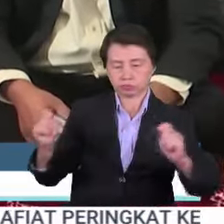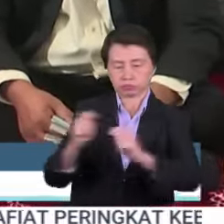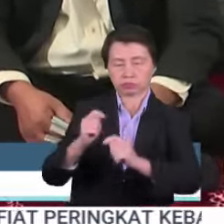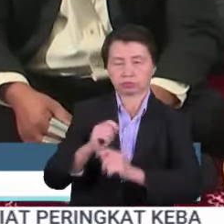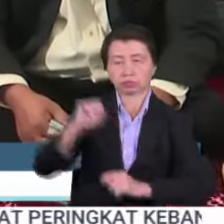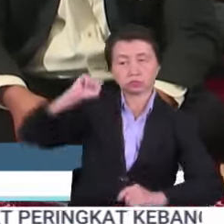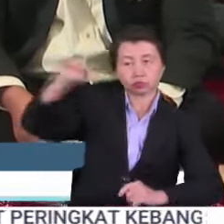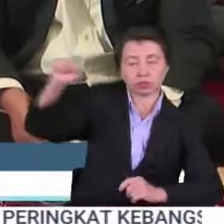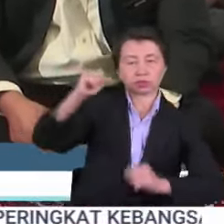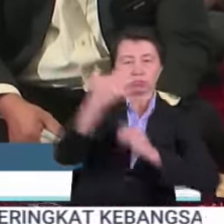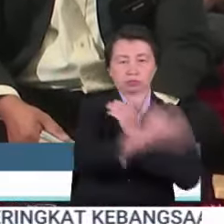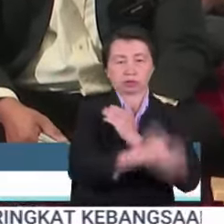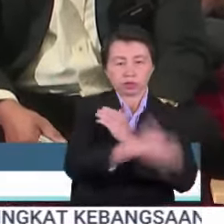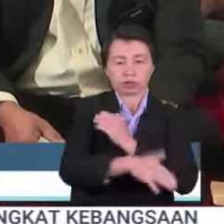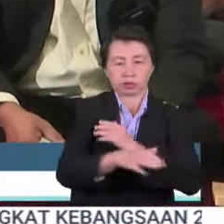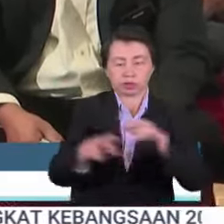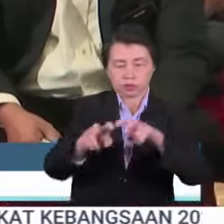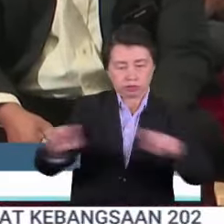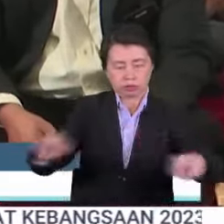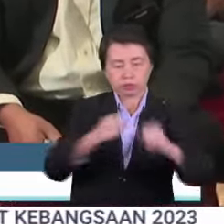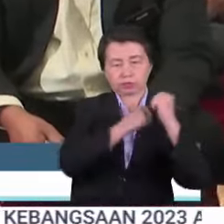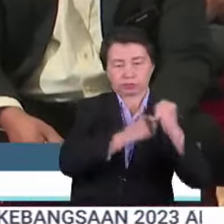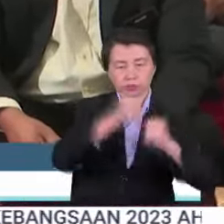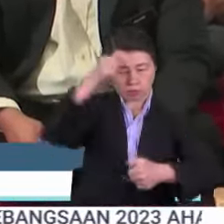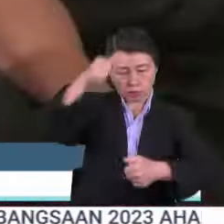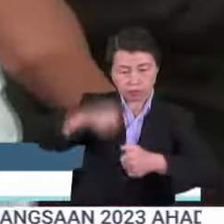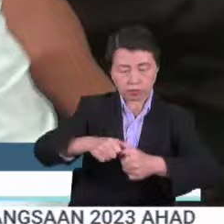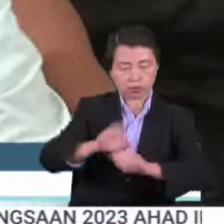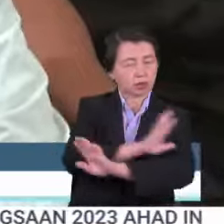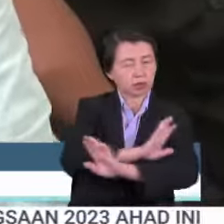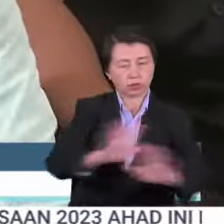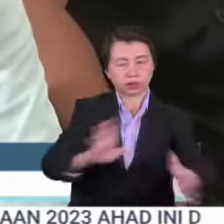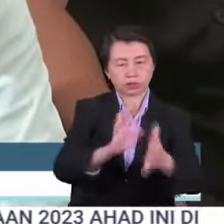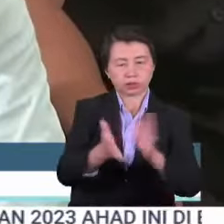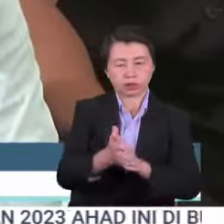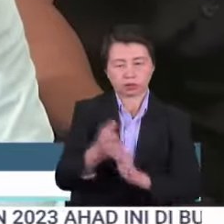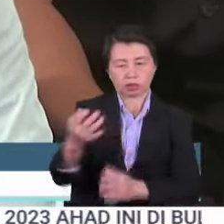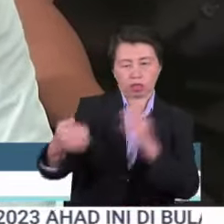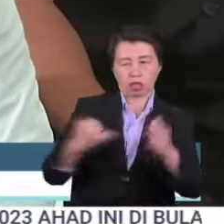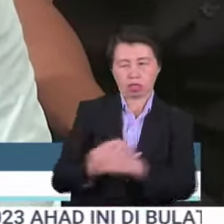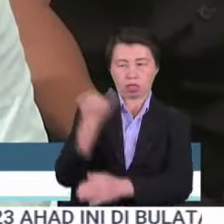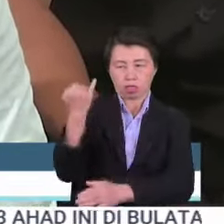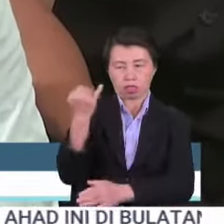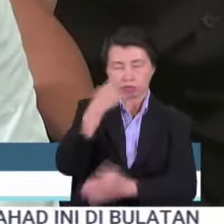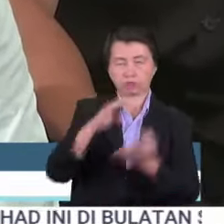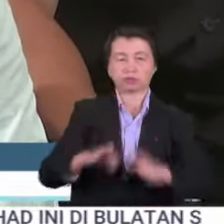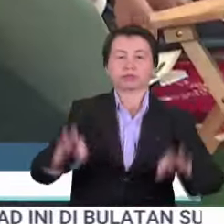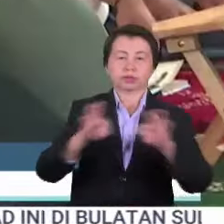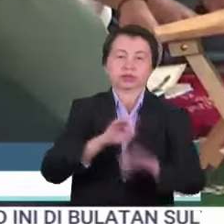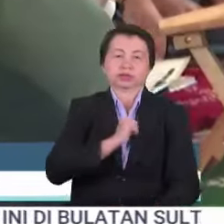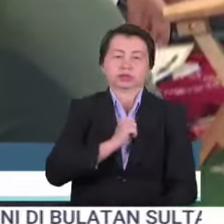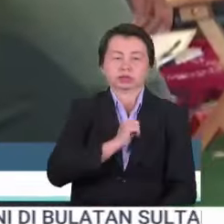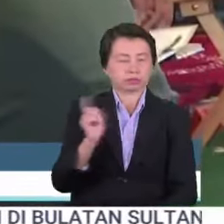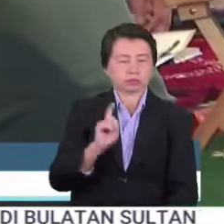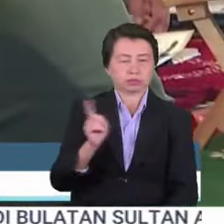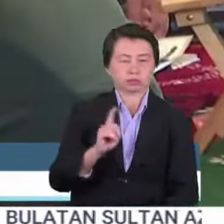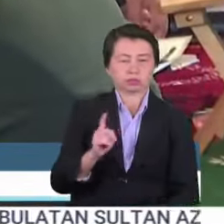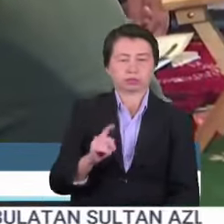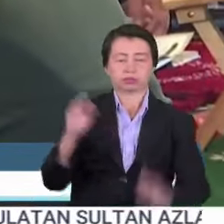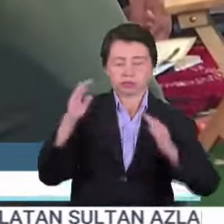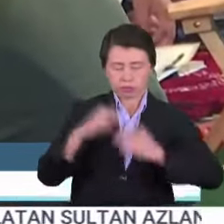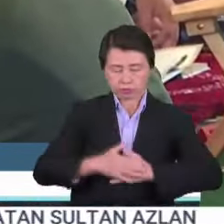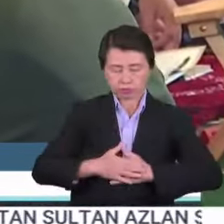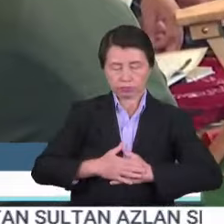kedaulatan negara. Barisan Pertahanan Negara terus diingatkan supaya tidak menjadi petualang bagi kepentingan dan kuat sendiri. Solat